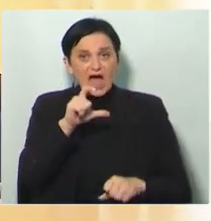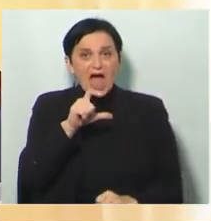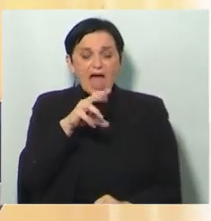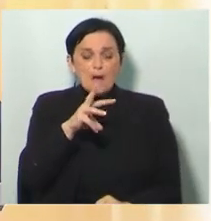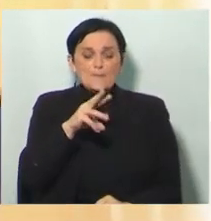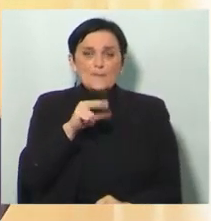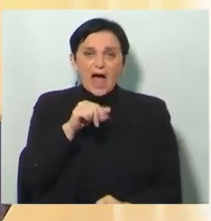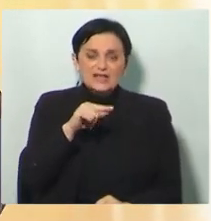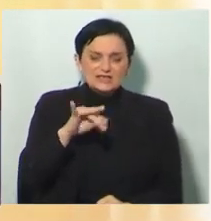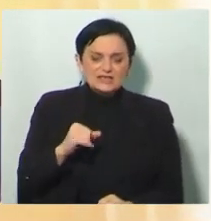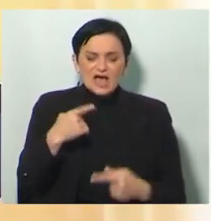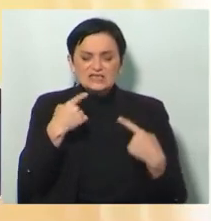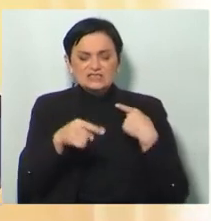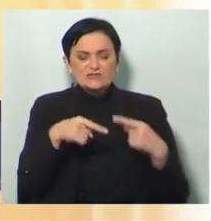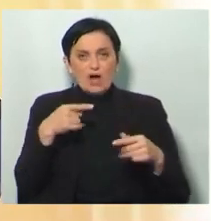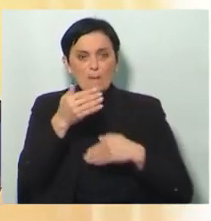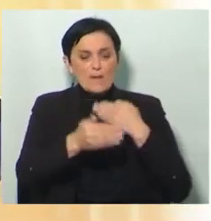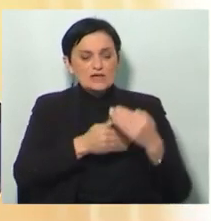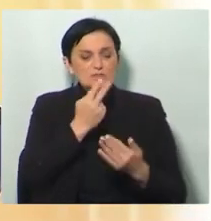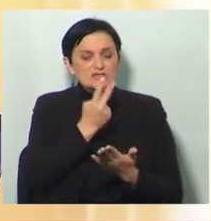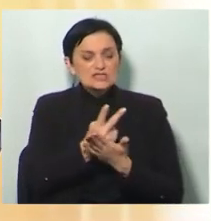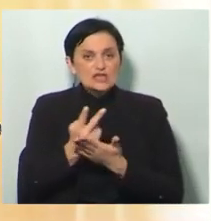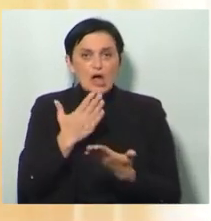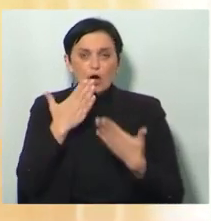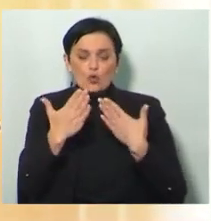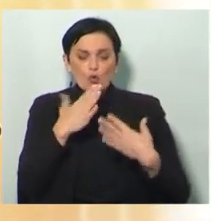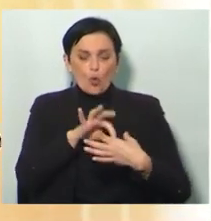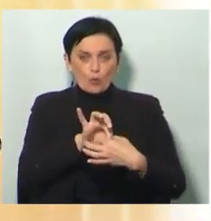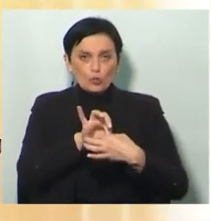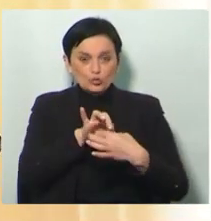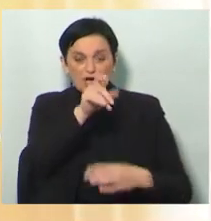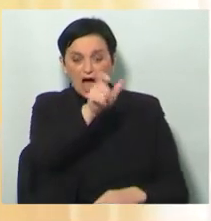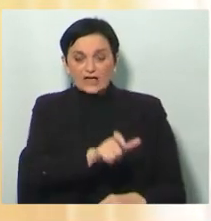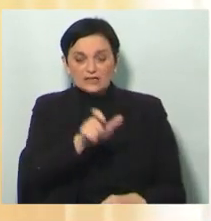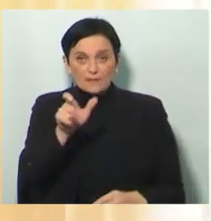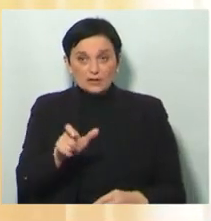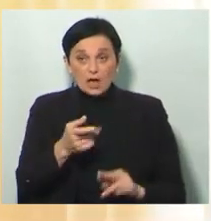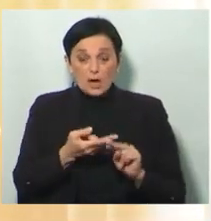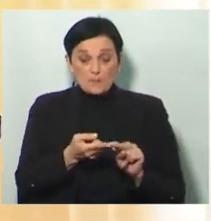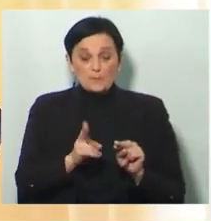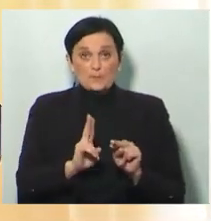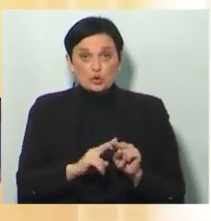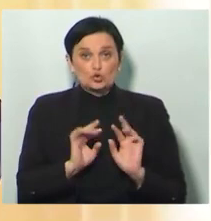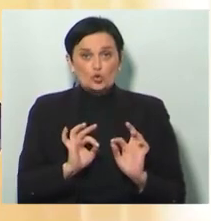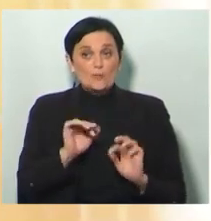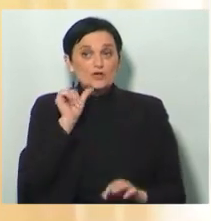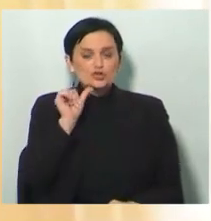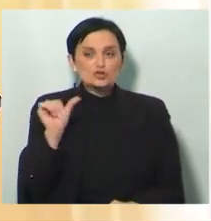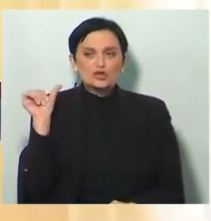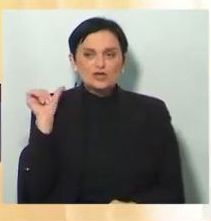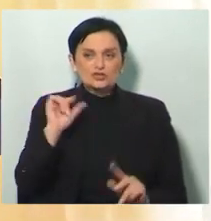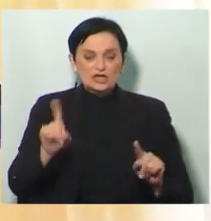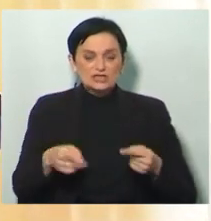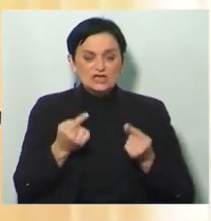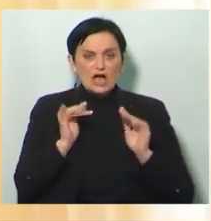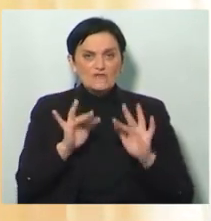ემპათია, სხვა პერსპექტივის დანახვა, კომუნიკაცია ადამიანებს შორის. სწორედ ამიტომ შარშან